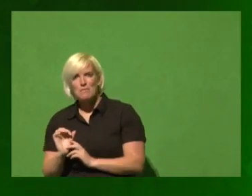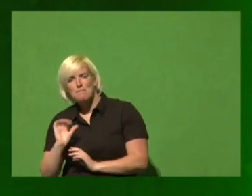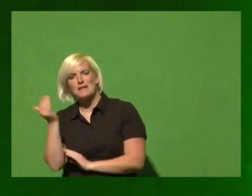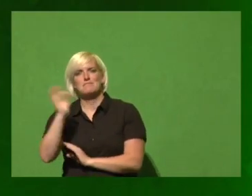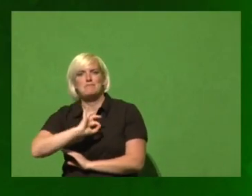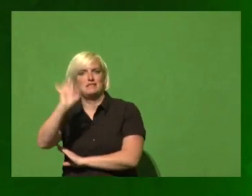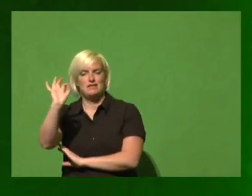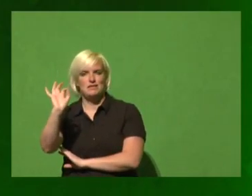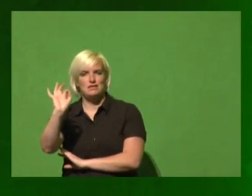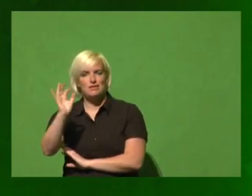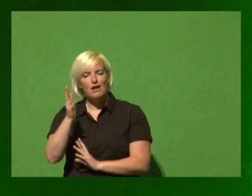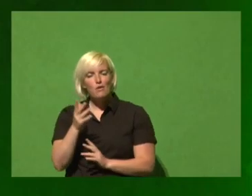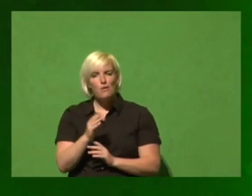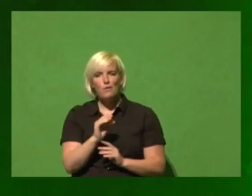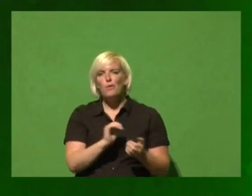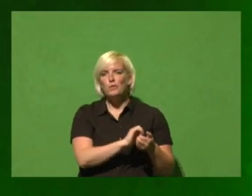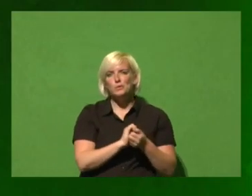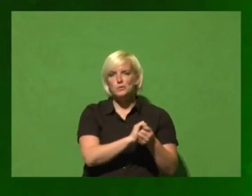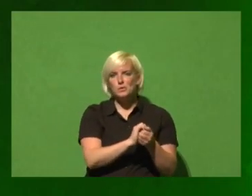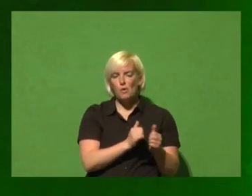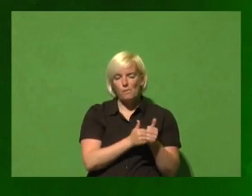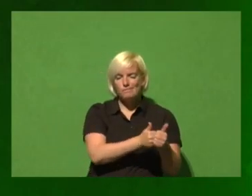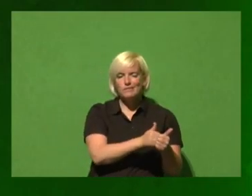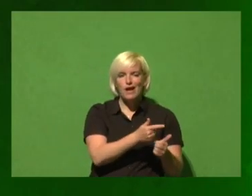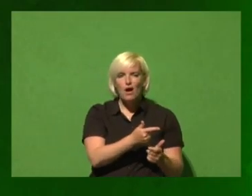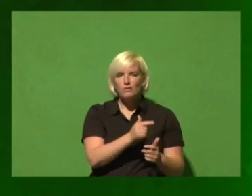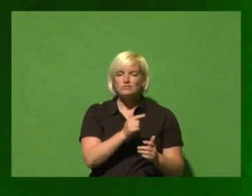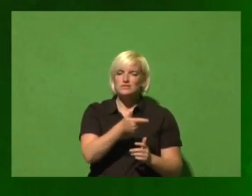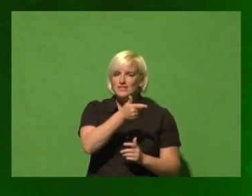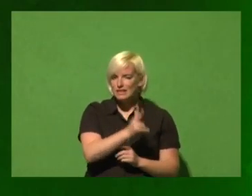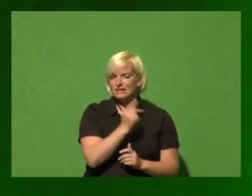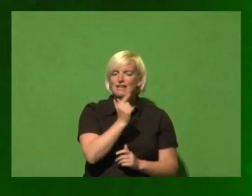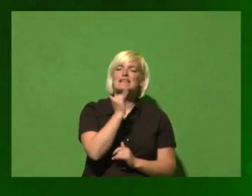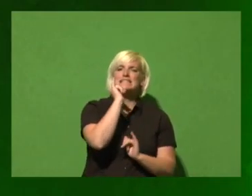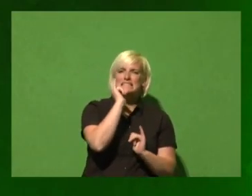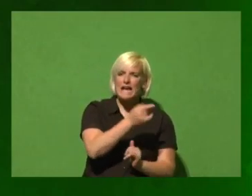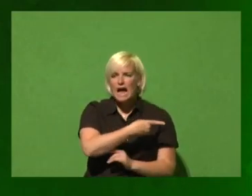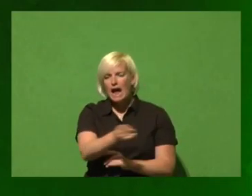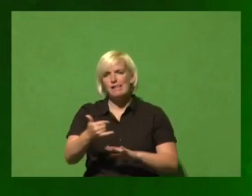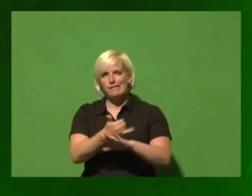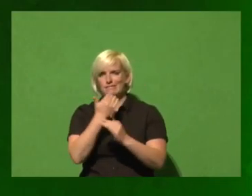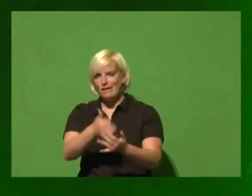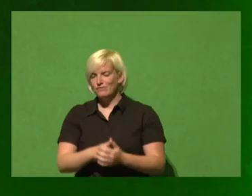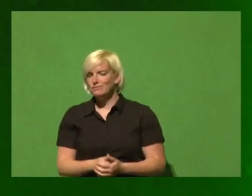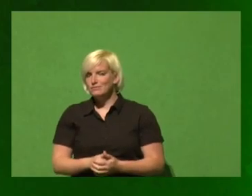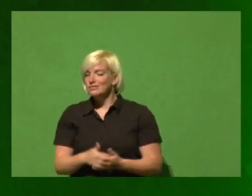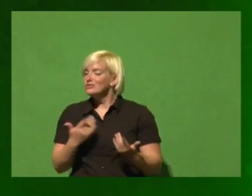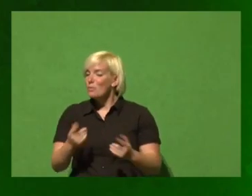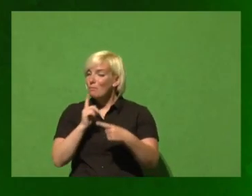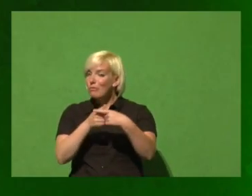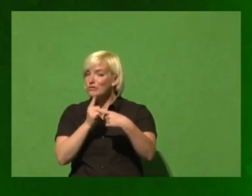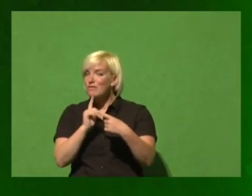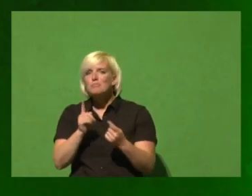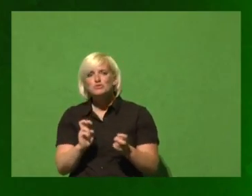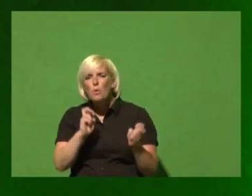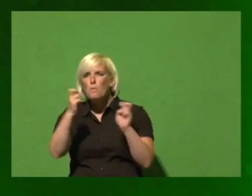der Unionsanhänger sagen Ja zur Ehe für alle. Und das ist auch gut so und das muss jetzt endlich auch mal